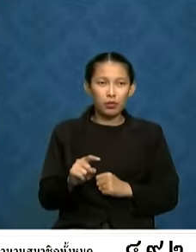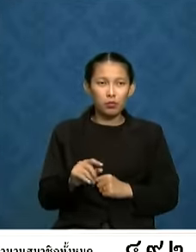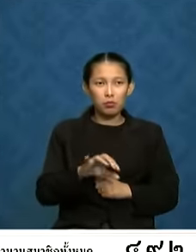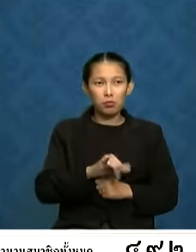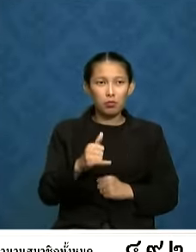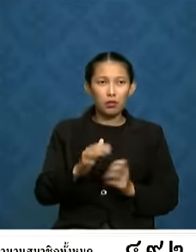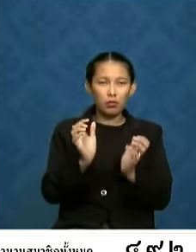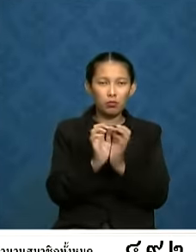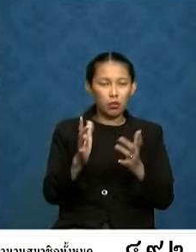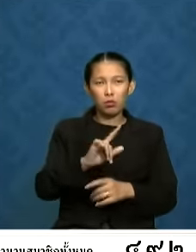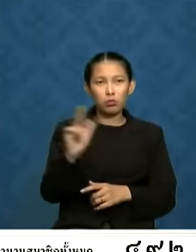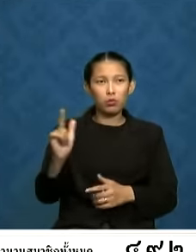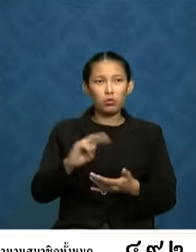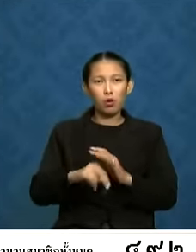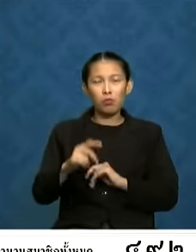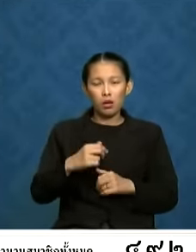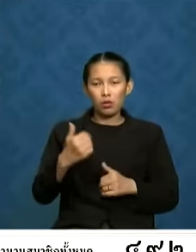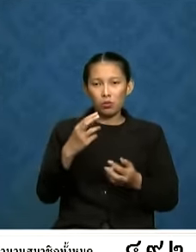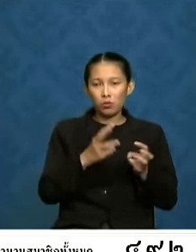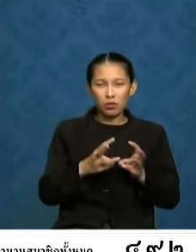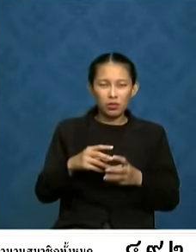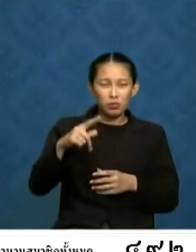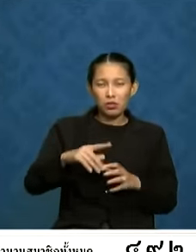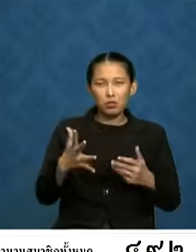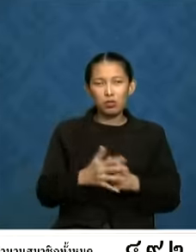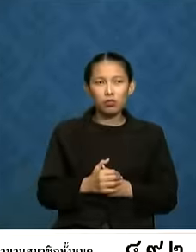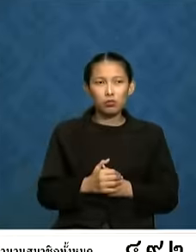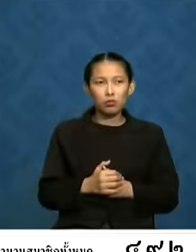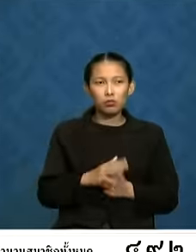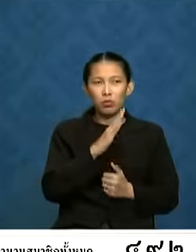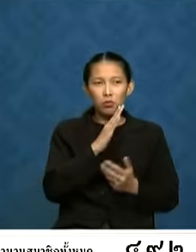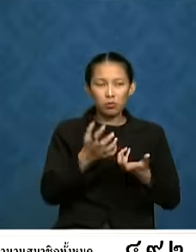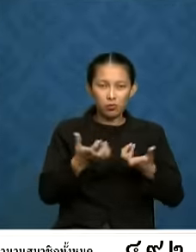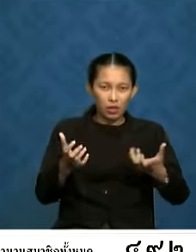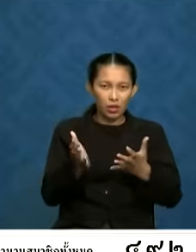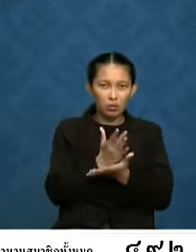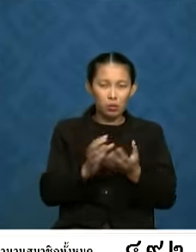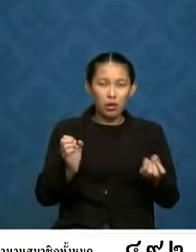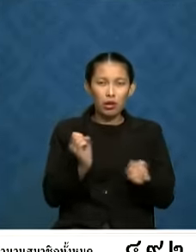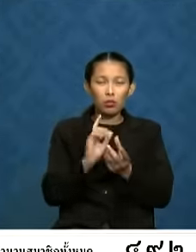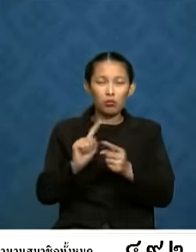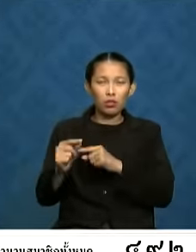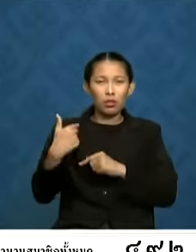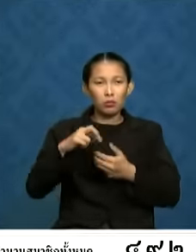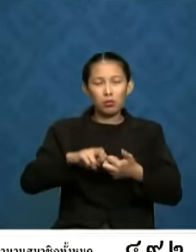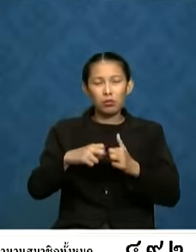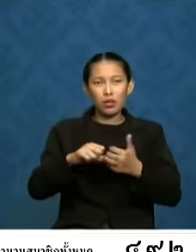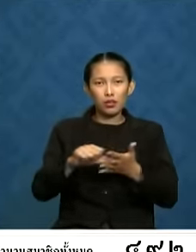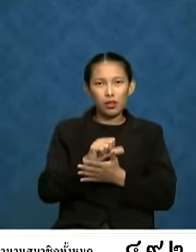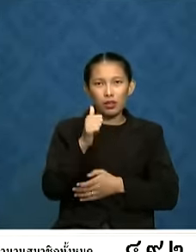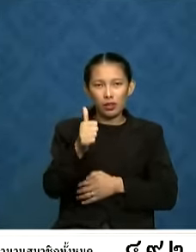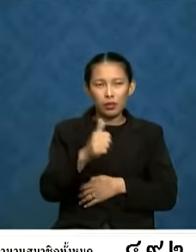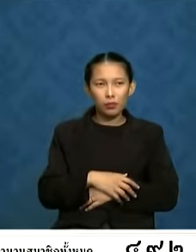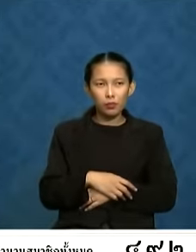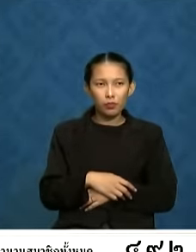นิรโทษกรรมได้เลยโดยที่ไม่ต้องตั้งเงื่อนไขอะไรผมคิดว่าการจำแนกความรุนแรงเหล่านี้มันอาจจะเป็นทางออกนะครับให้กับสังคม